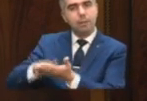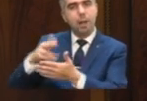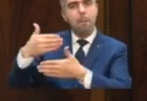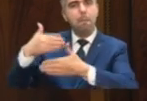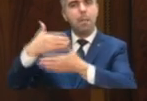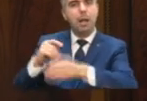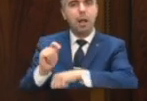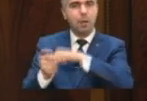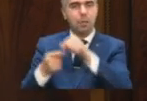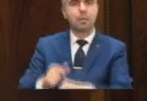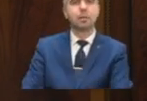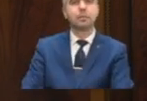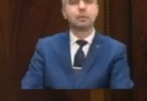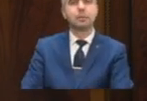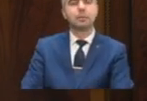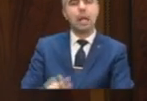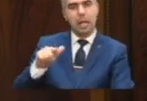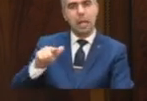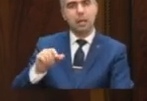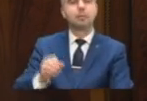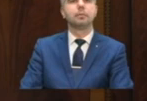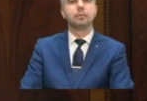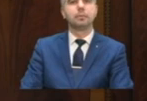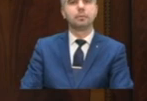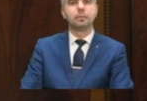العالم القروي. كاين ايضا